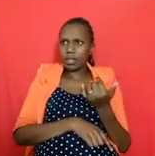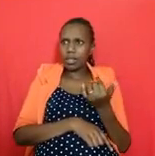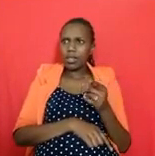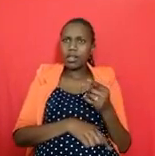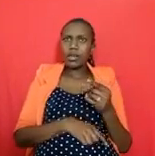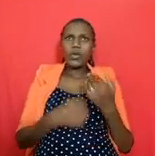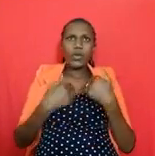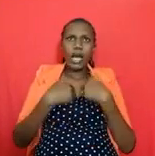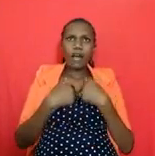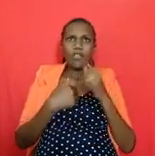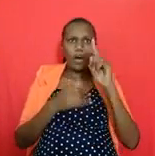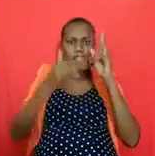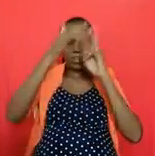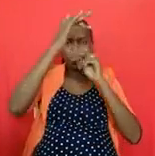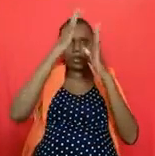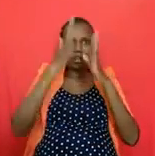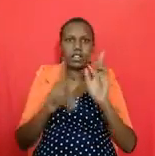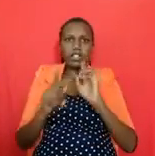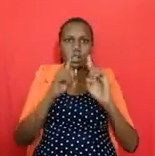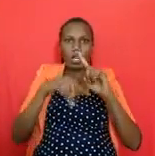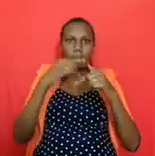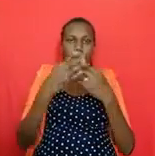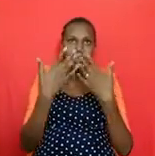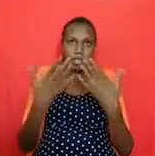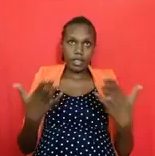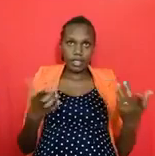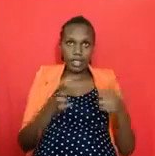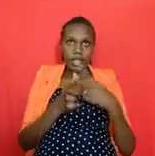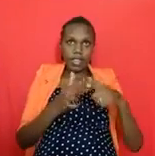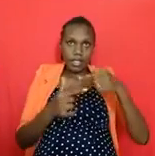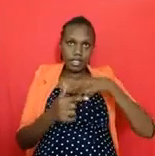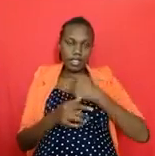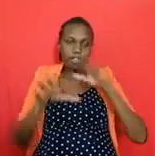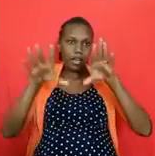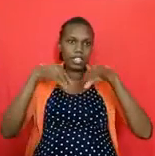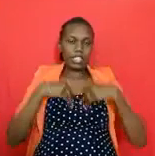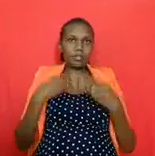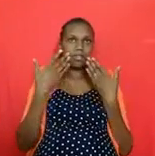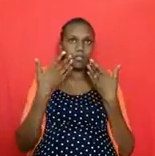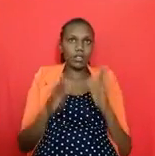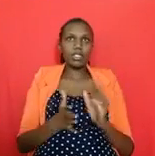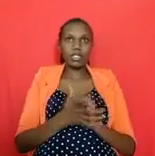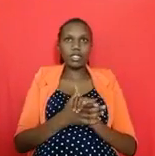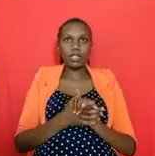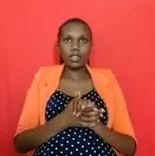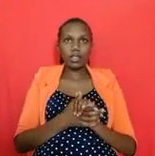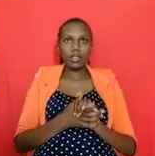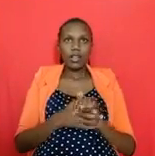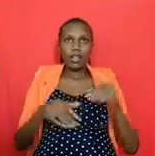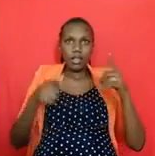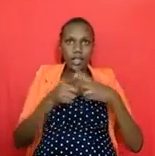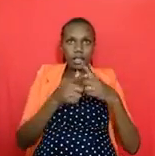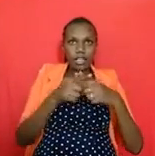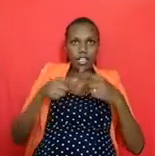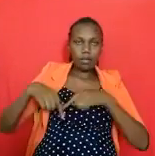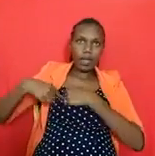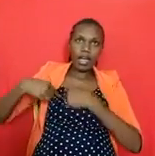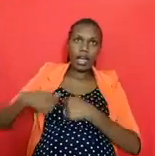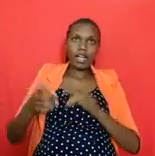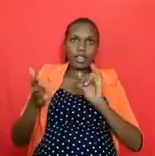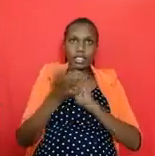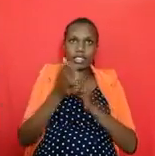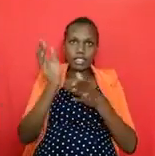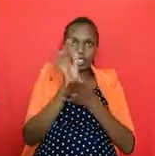haha hena monavi urari uhoro wa undu na nini ndawitikira ngigo thini wa ngoro yakwa ni ndayukia kiugo